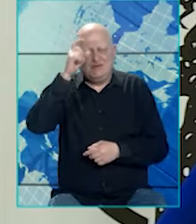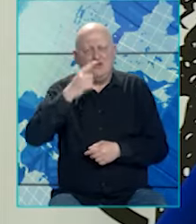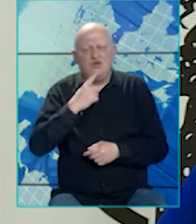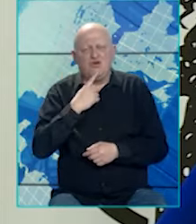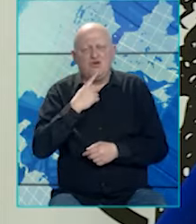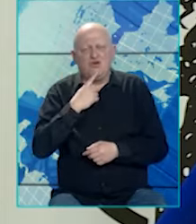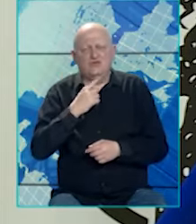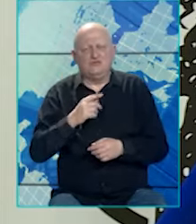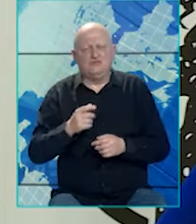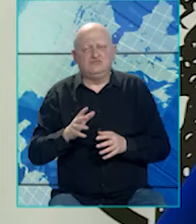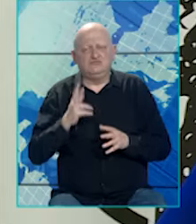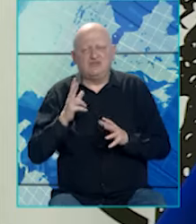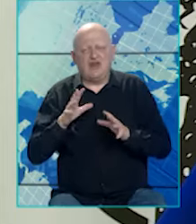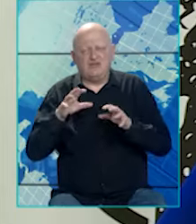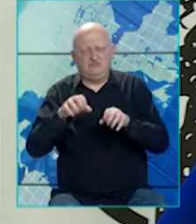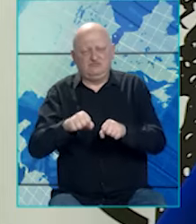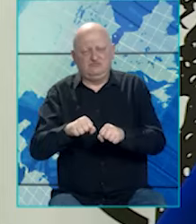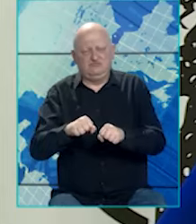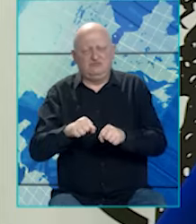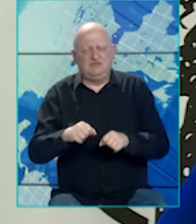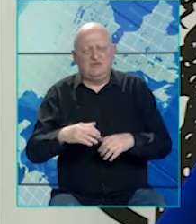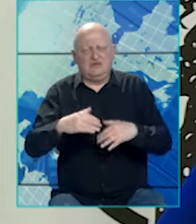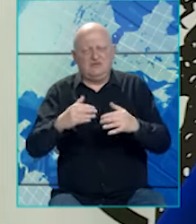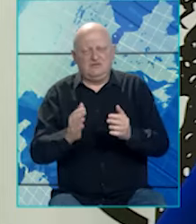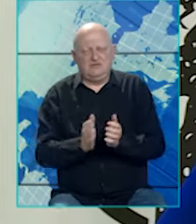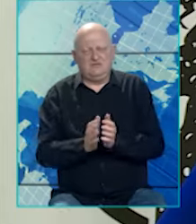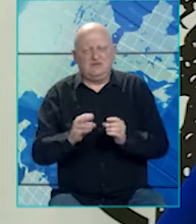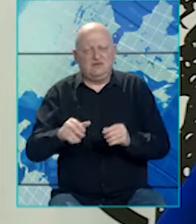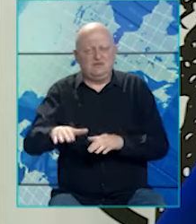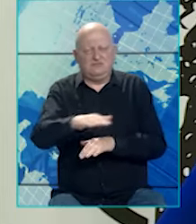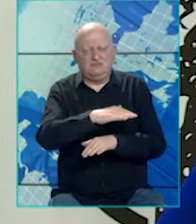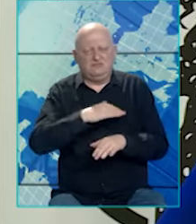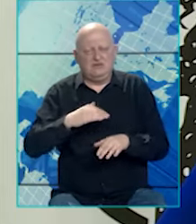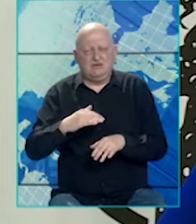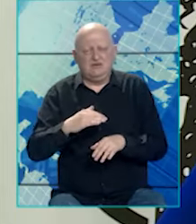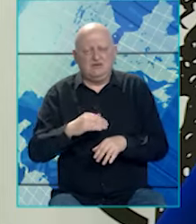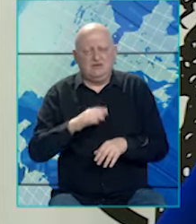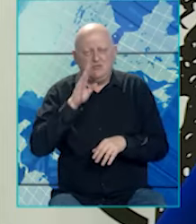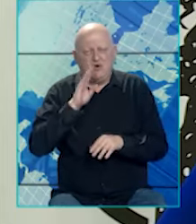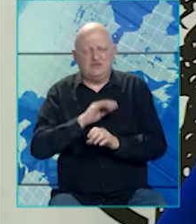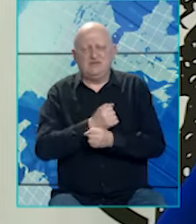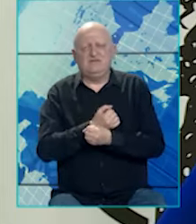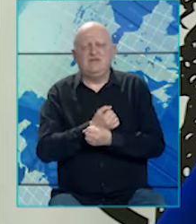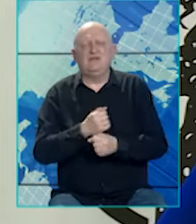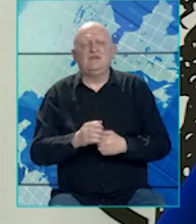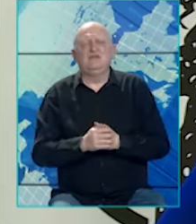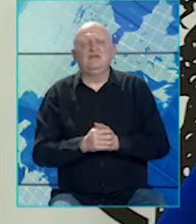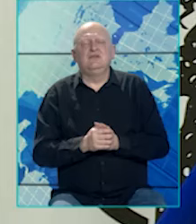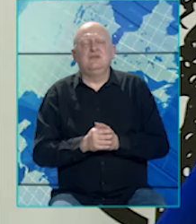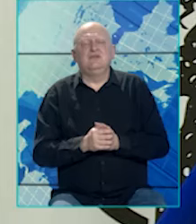koji pretenduju na suverenitet i teritorijalni integritet Bosne i